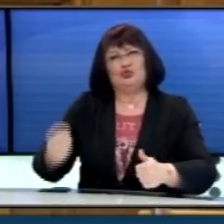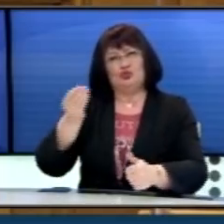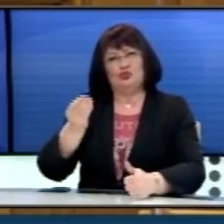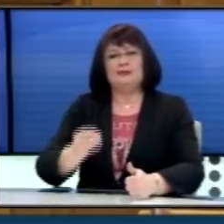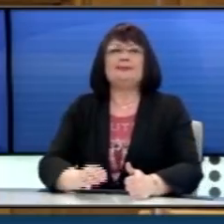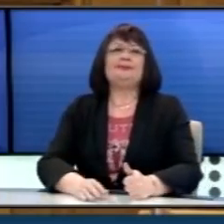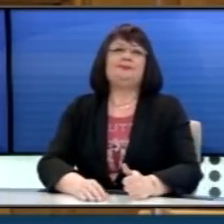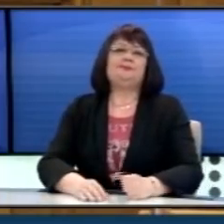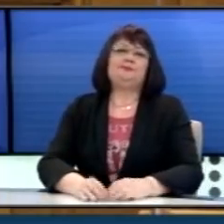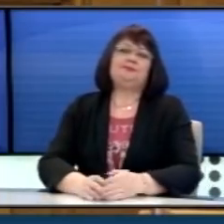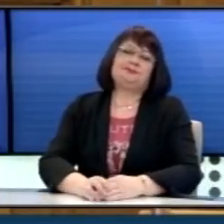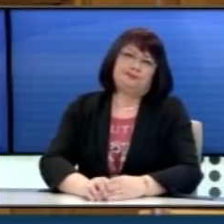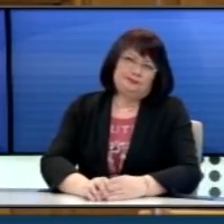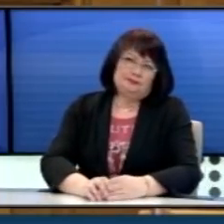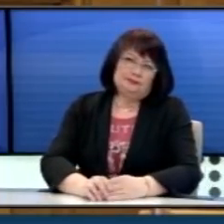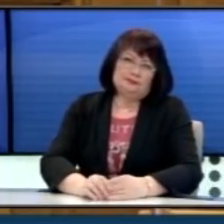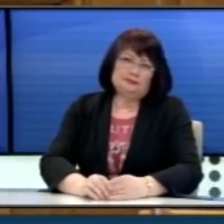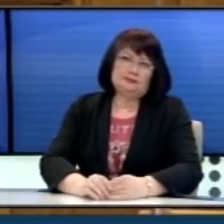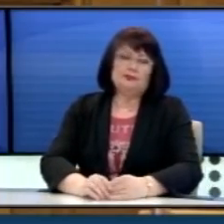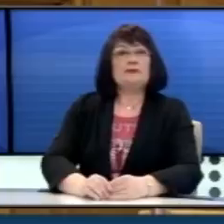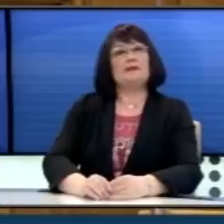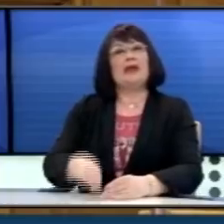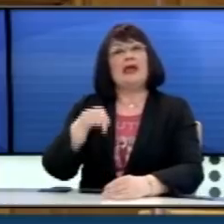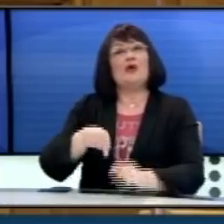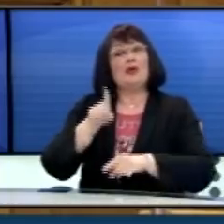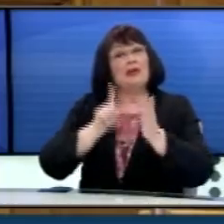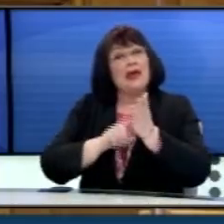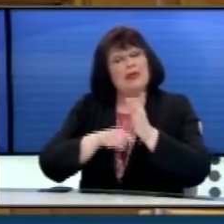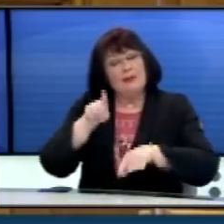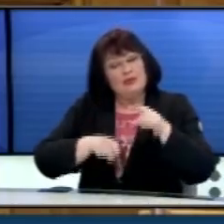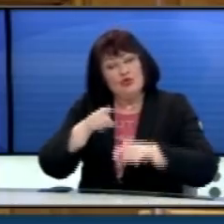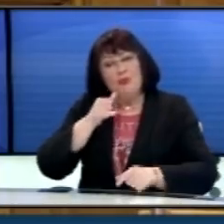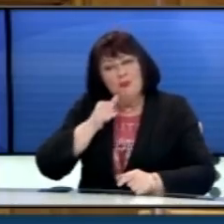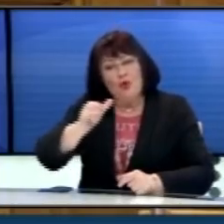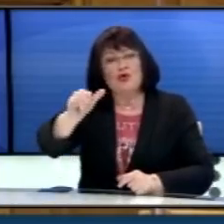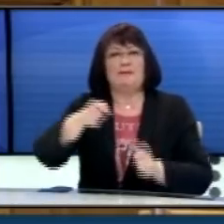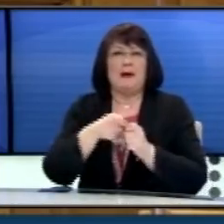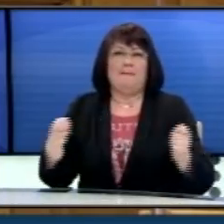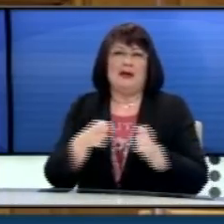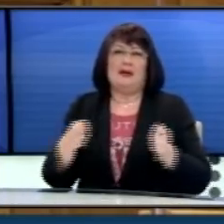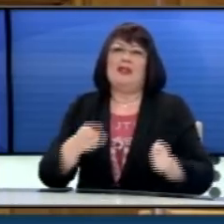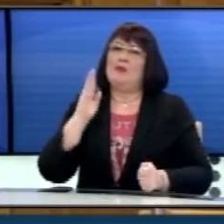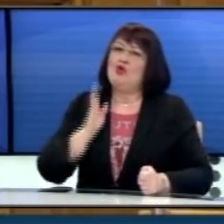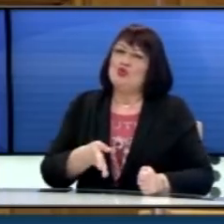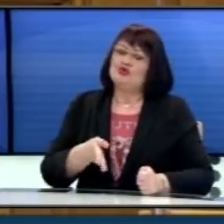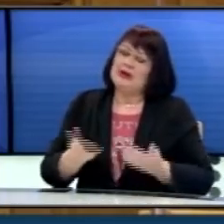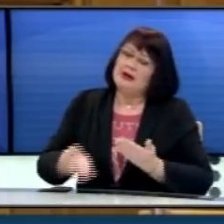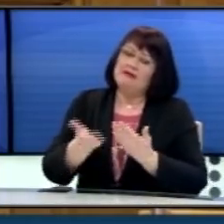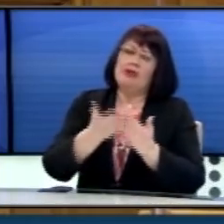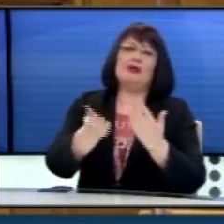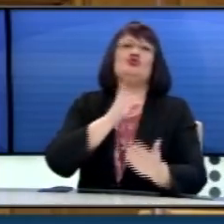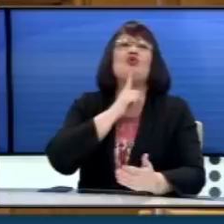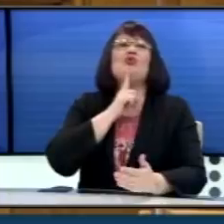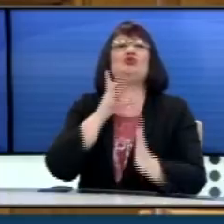εδώ αρνείστε να πάρετε ορισμένα πιο μόνιμα μέτρα που θα μπορούσαν να λειτουργήσουν ευεργετικά,